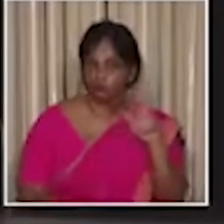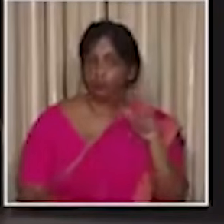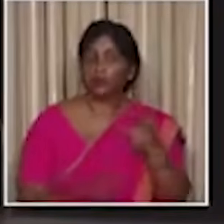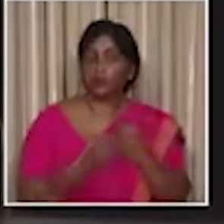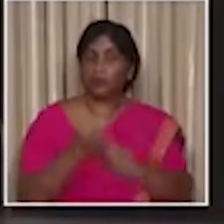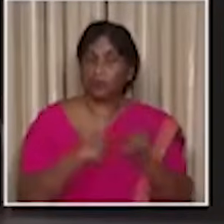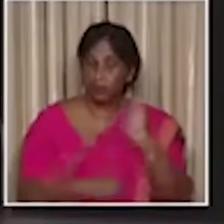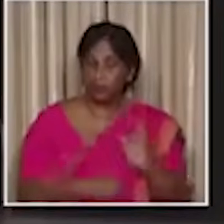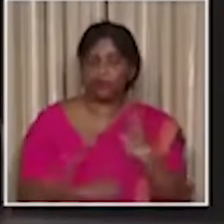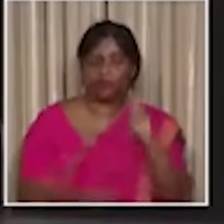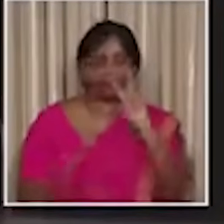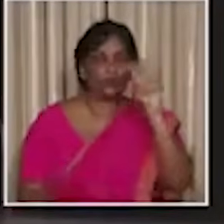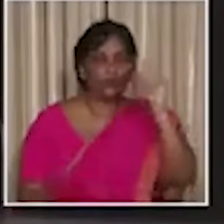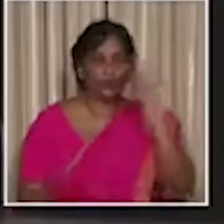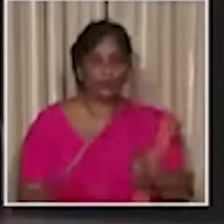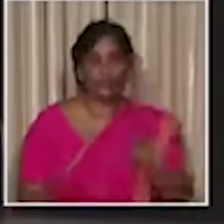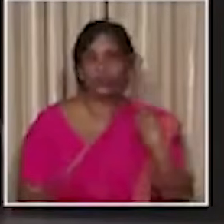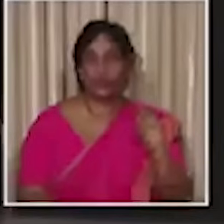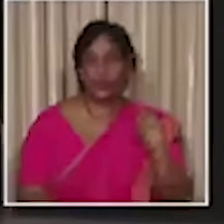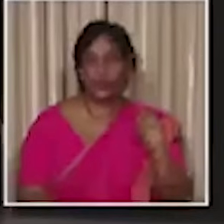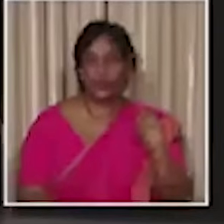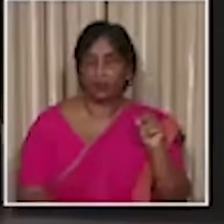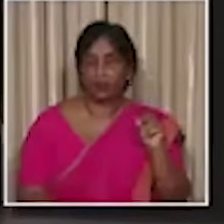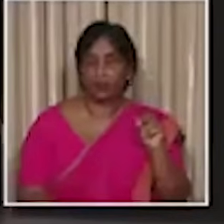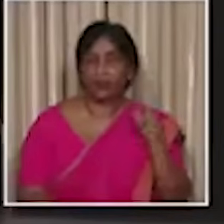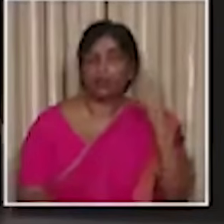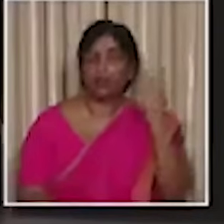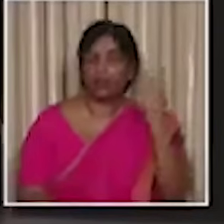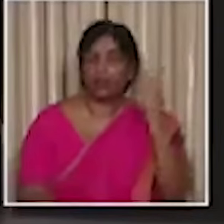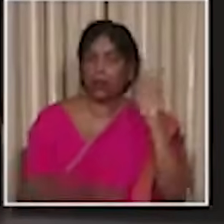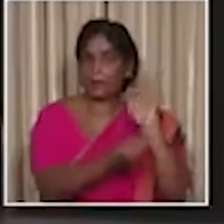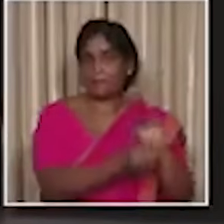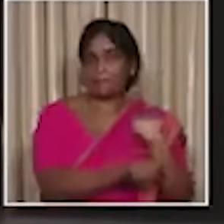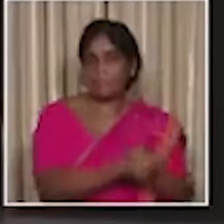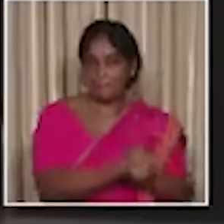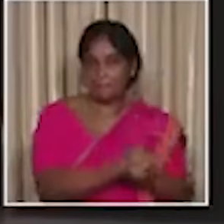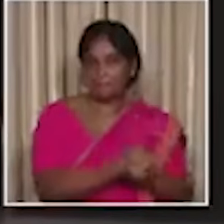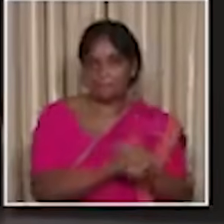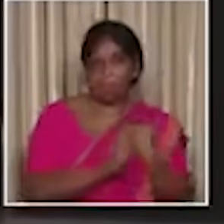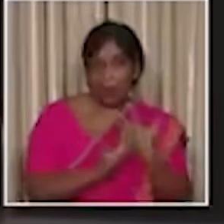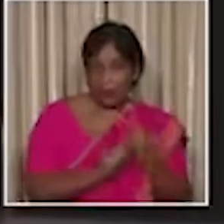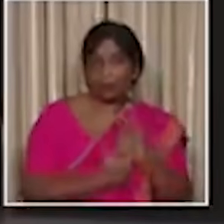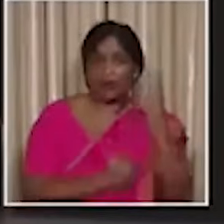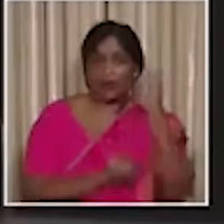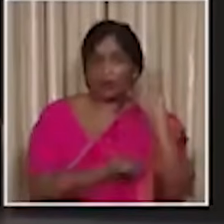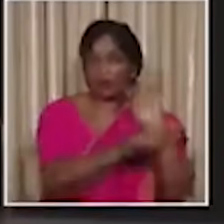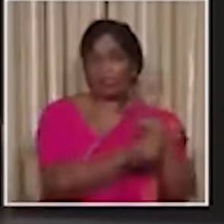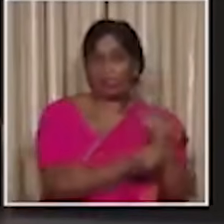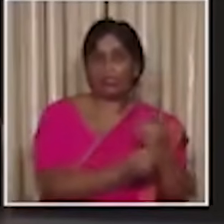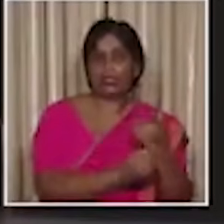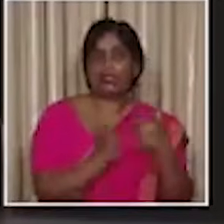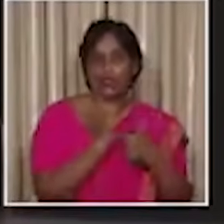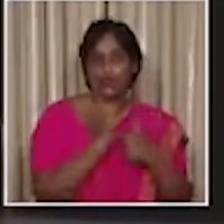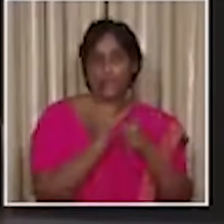තියෙනවා 22011ක් ඇයි 4000ක් ස්ටොක් තිබ්බා මම ගන්නකොට 4000ක් ස්ටොක් තිබ්බා මොකද